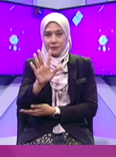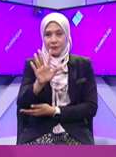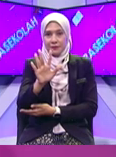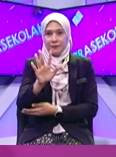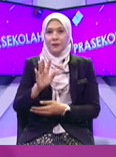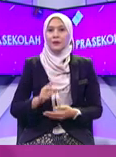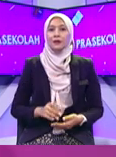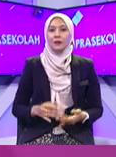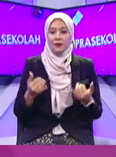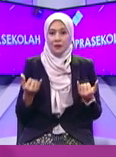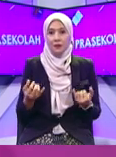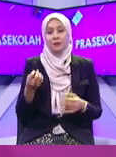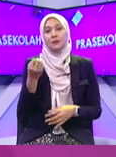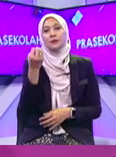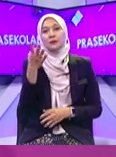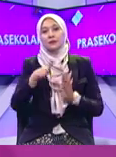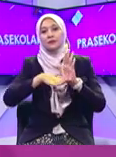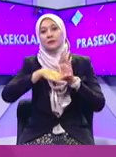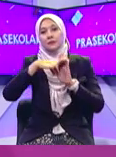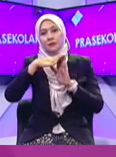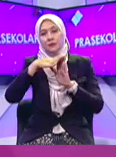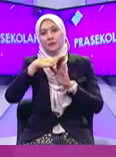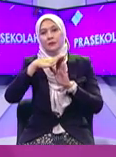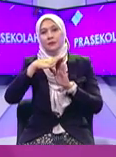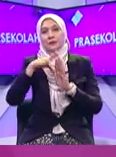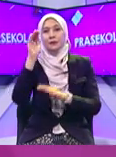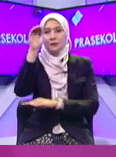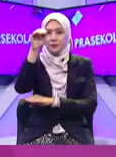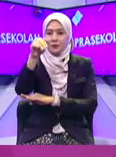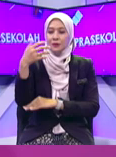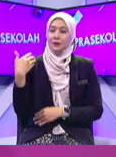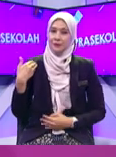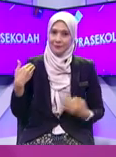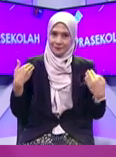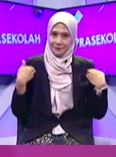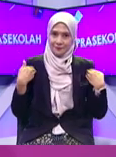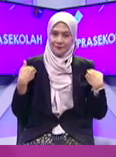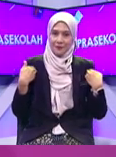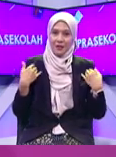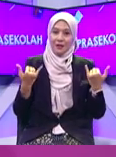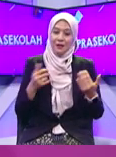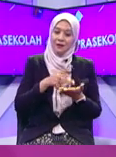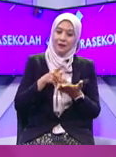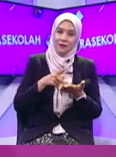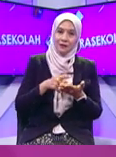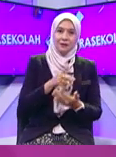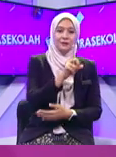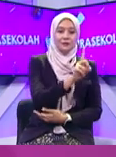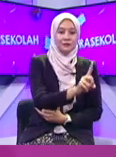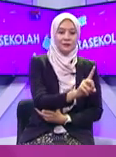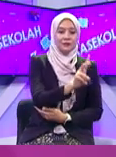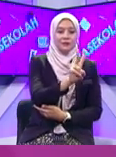kira berapa kah Baki jengkal yang tinggal kawan-kawan satu dua